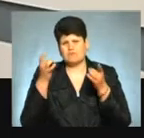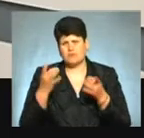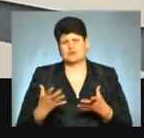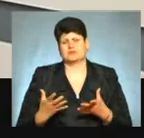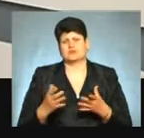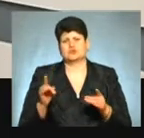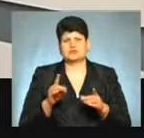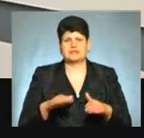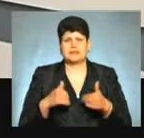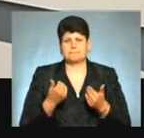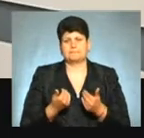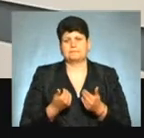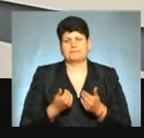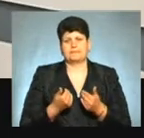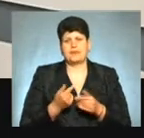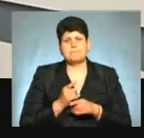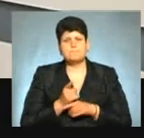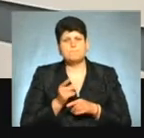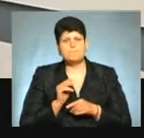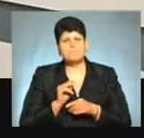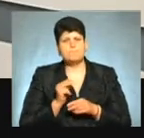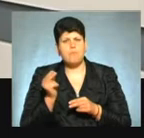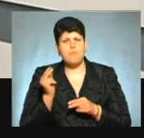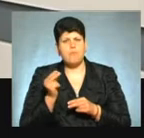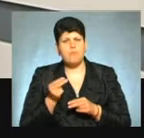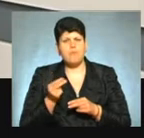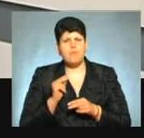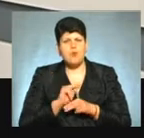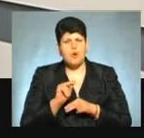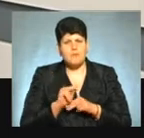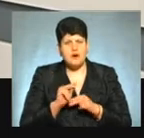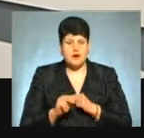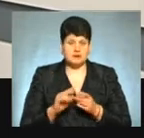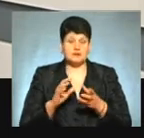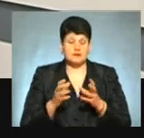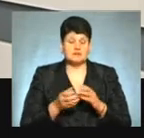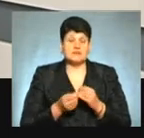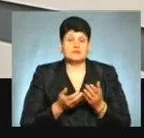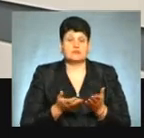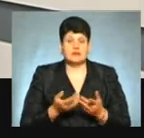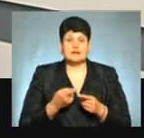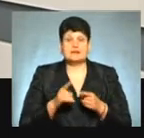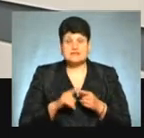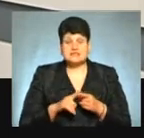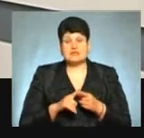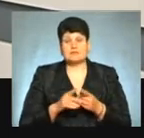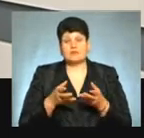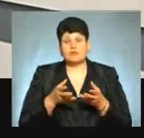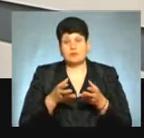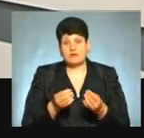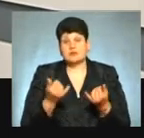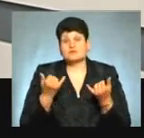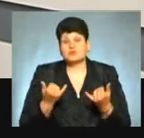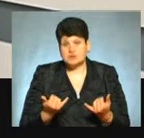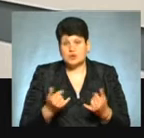що нав'язує пропаганда, що нав'язує телевізор. Ось. З відповідними, власне, і висновками. І це, в принципі, виливається і в сучасність.